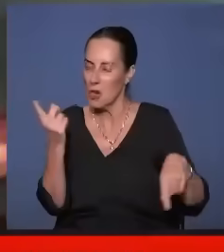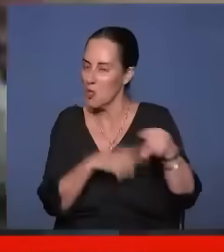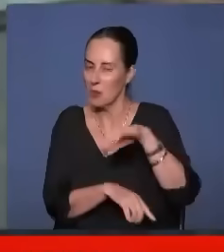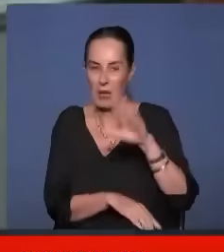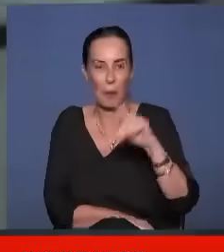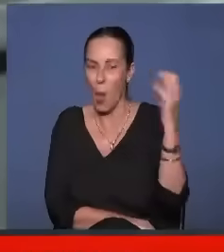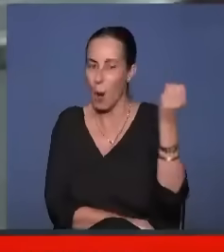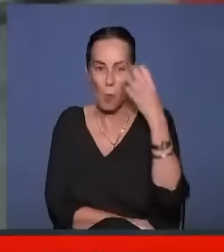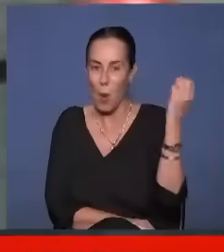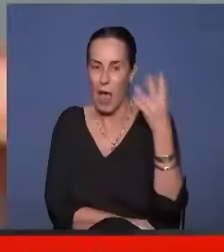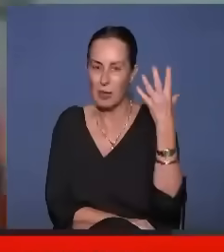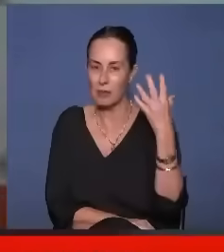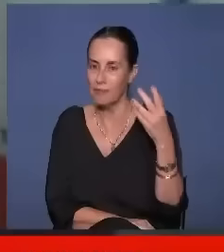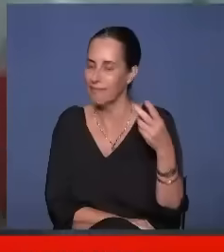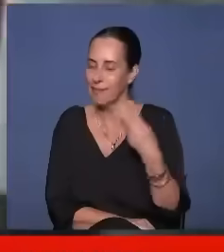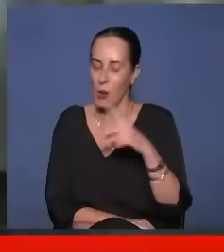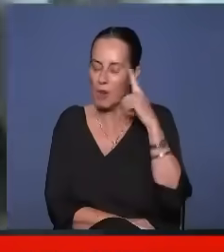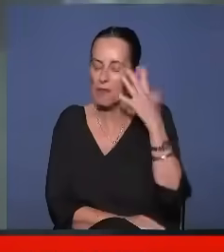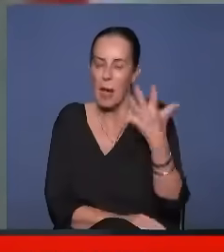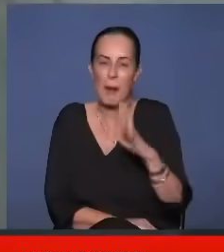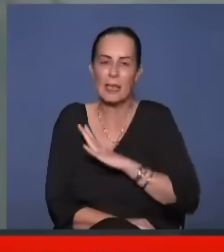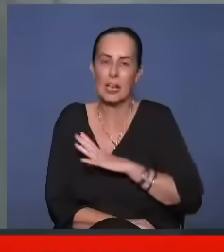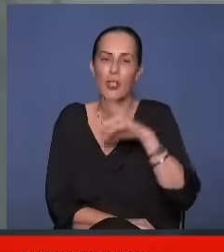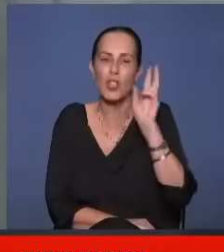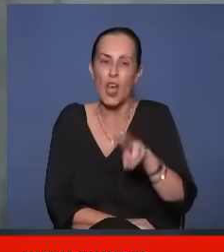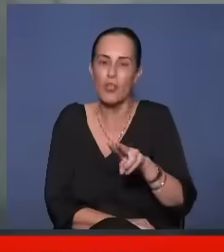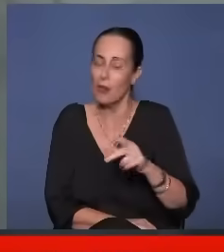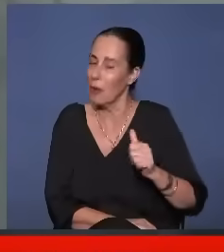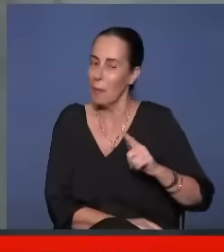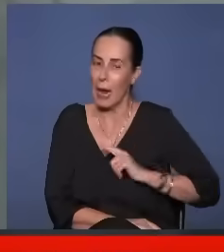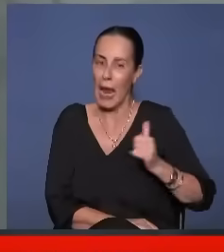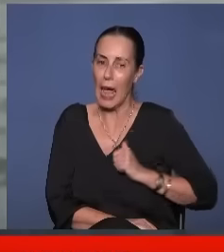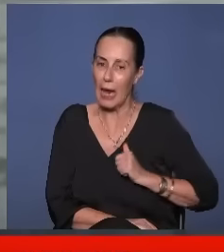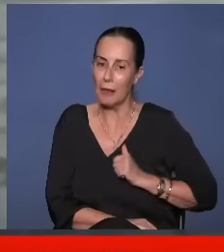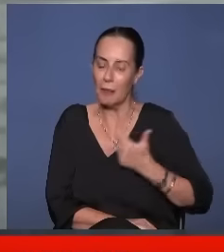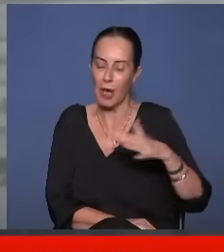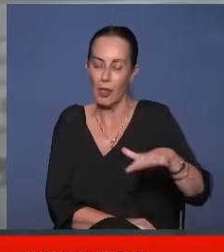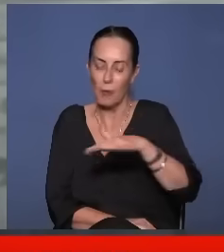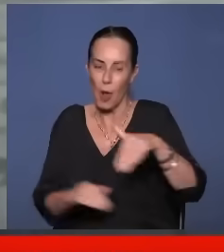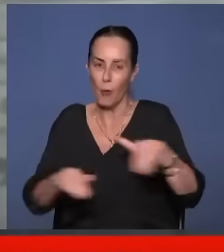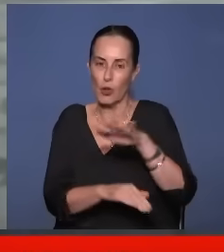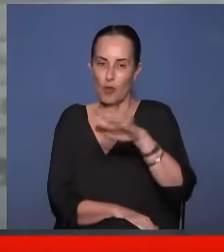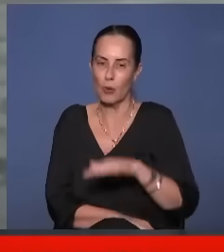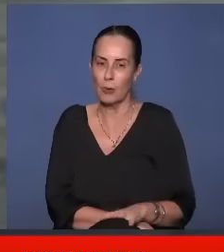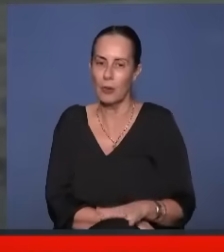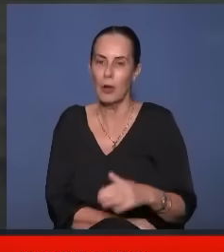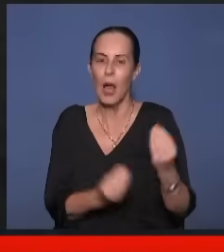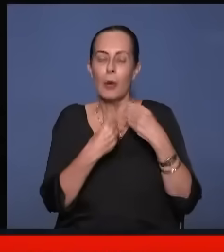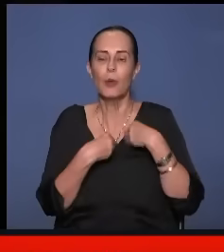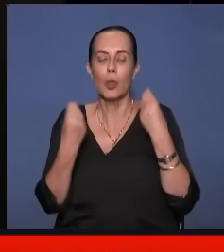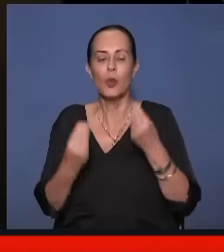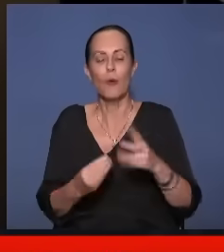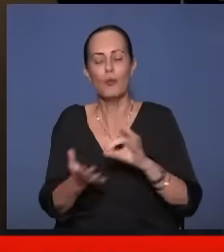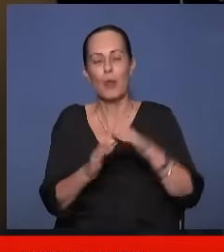לא האמבולנסים, אינו יכול לנבא את גודל הסכנה שעורבת לכוח באחד מרחובות השכונה. אני חונכתי על טוב למות בעד